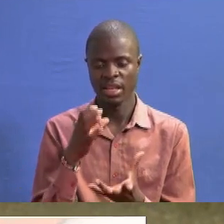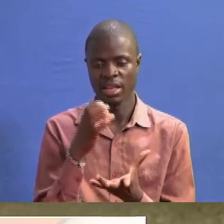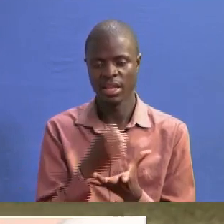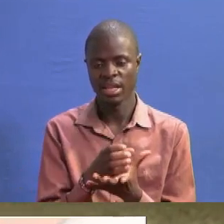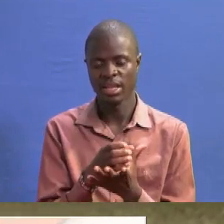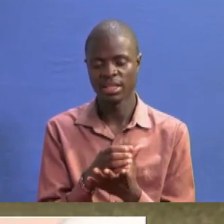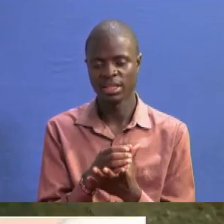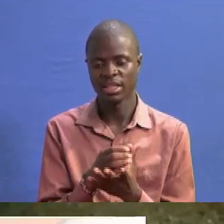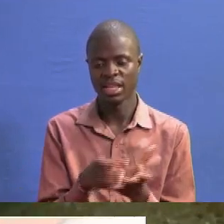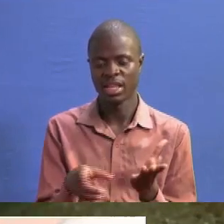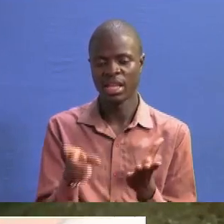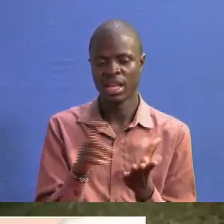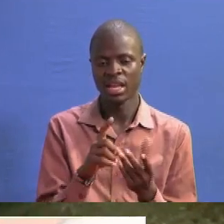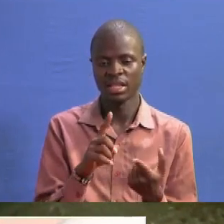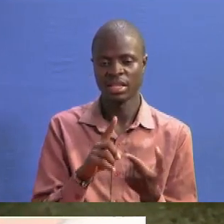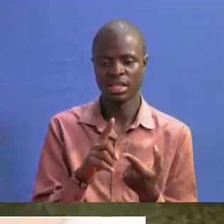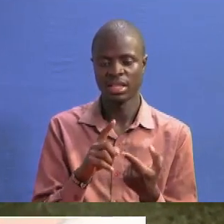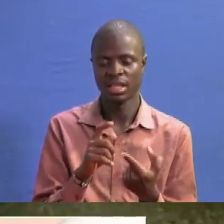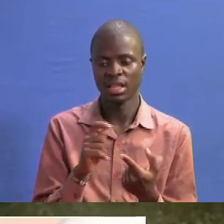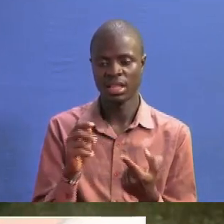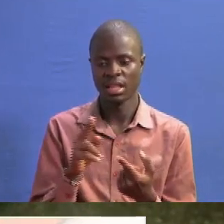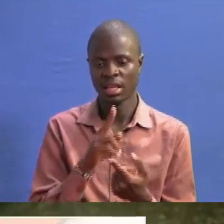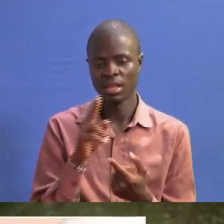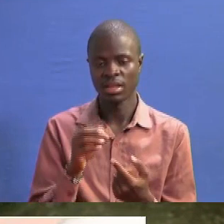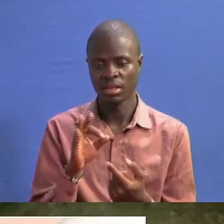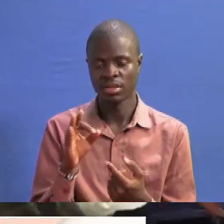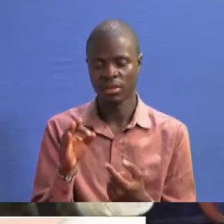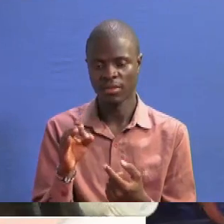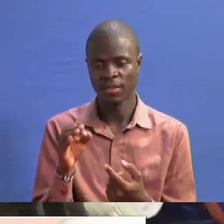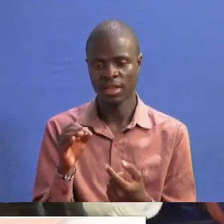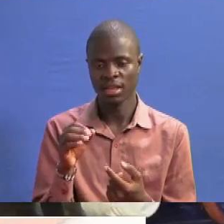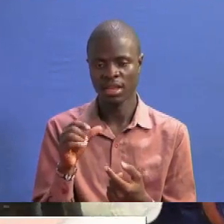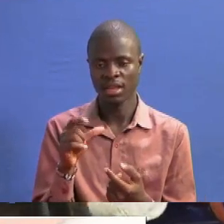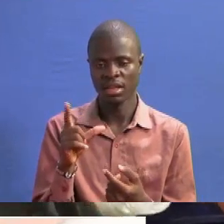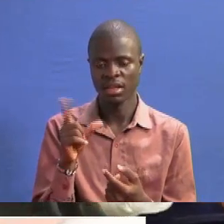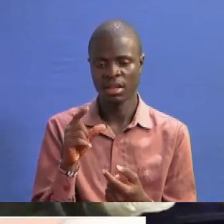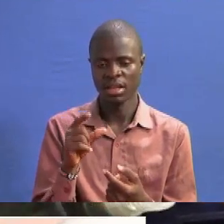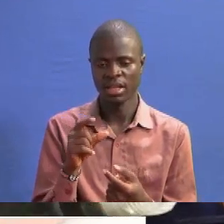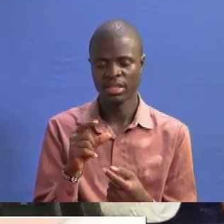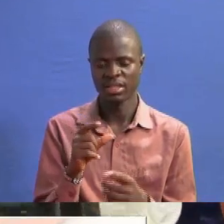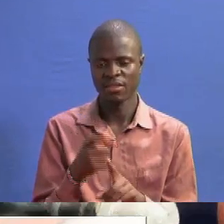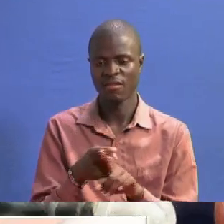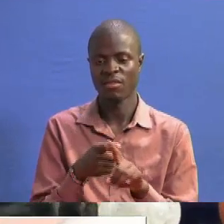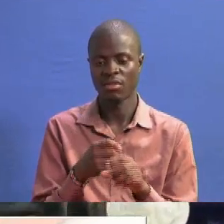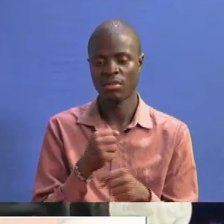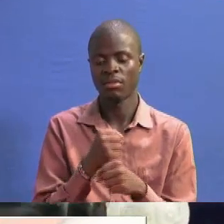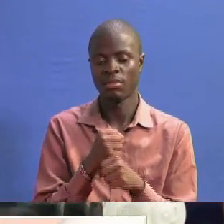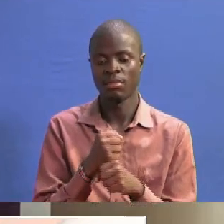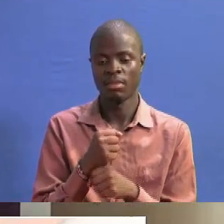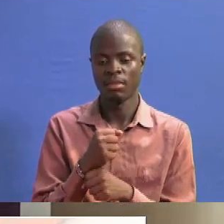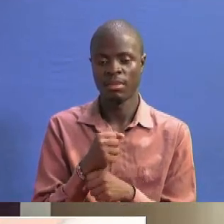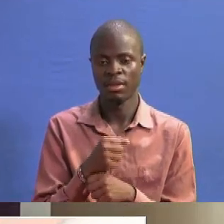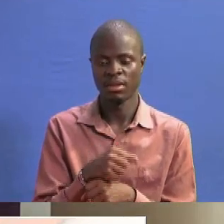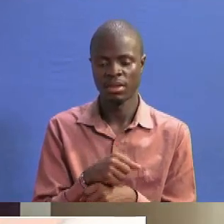tena huchangia kuhifadhi nishati, kwani hutumia nishati kidogo ikilinganishwa na kuunda glesi upya kutokana na rasilimali